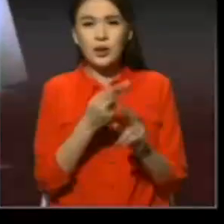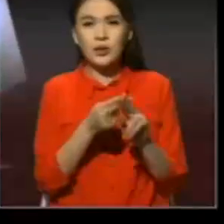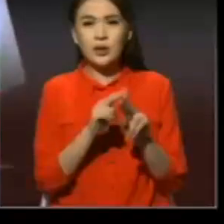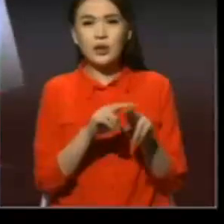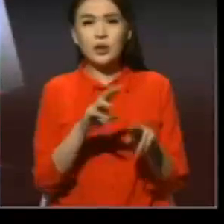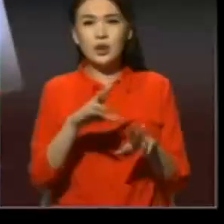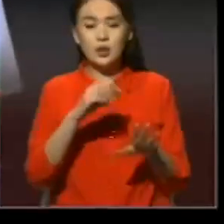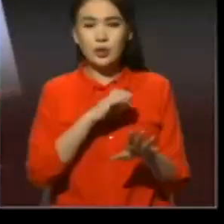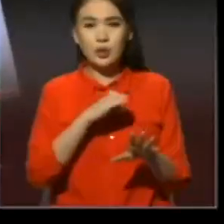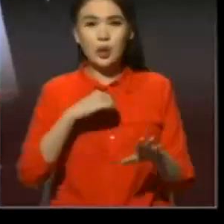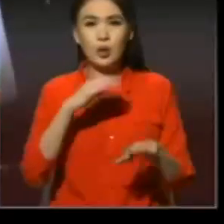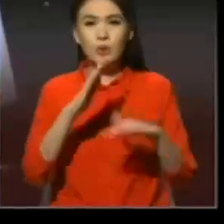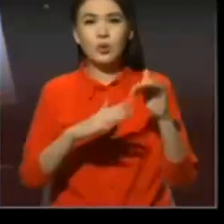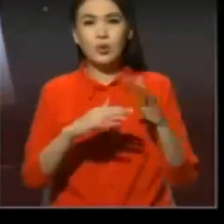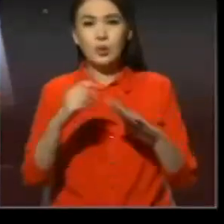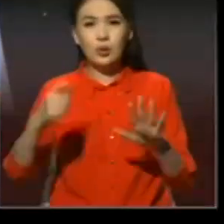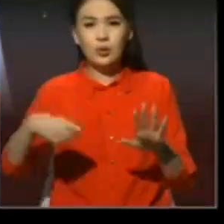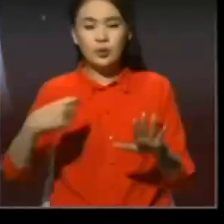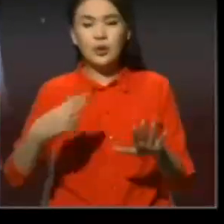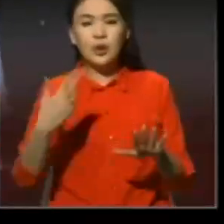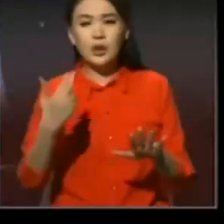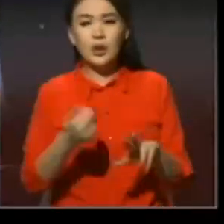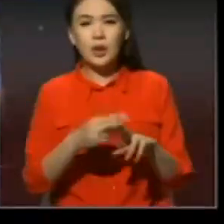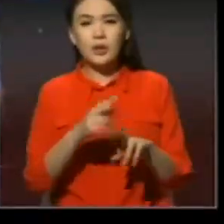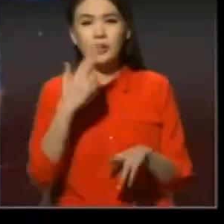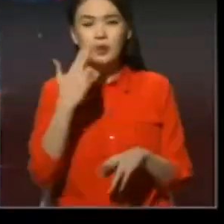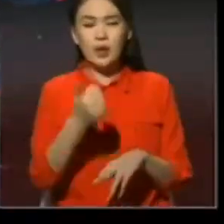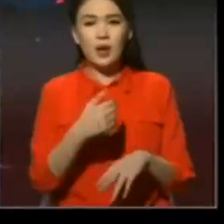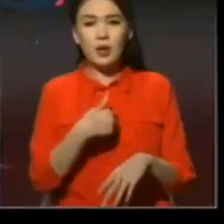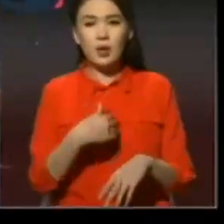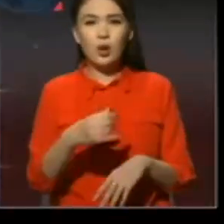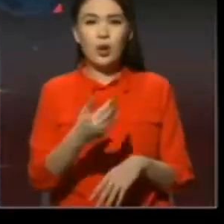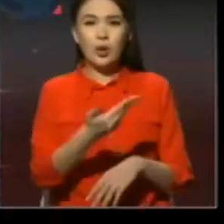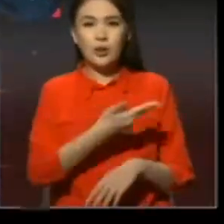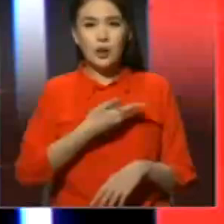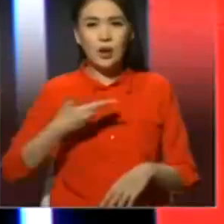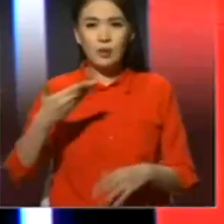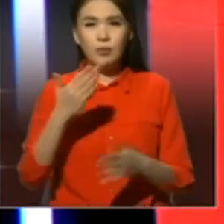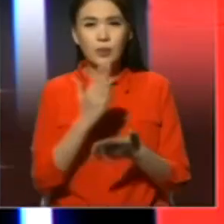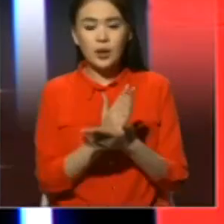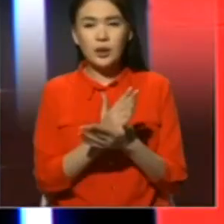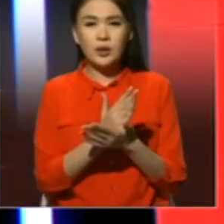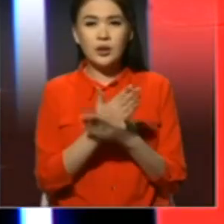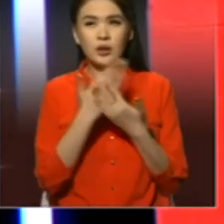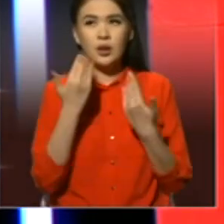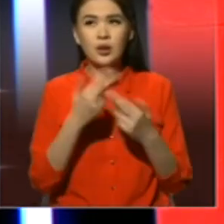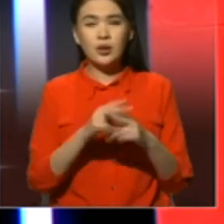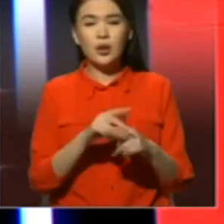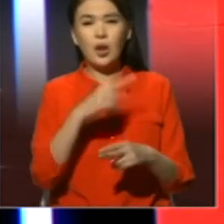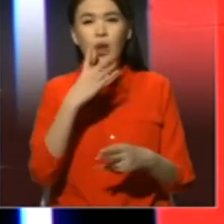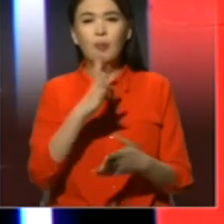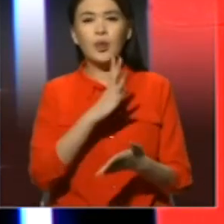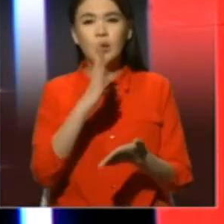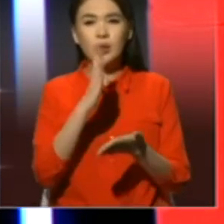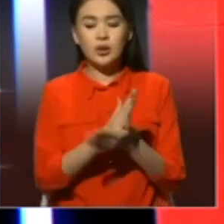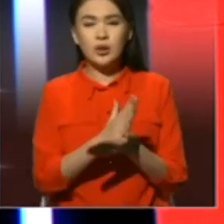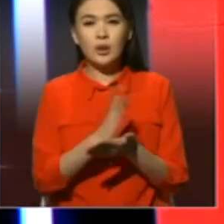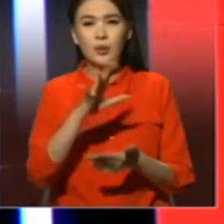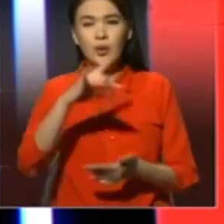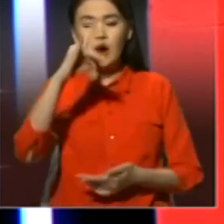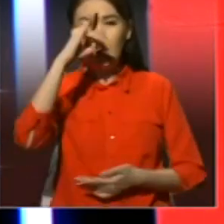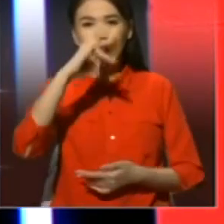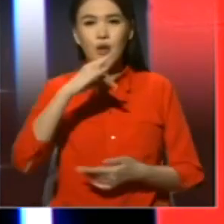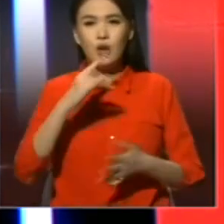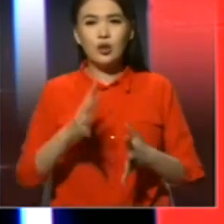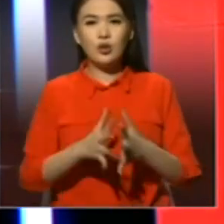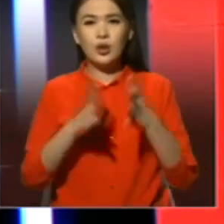шапан қолмен тігілген ме деп. Мен айттым, иә, бізге жоқ па? Мен айттым, бізге кіріңіз, бар дедім сізге. Сөйтіп ол кісі мынау Қазақстан ең